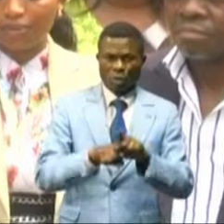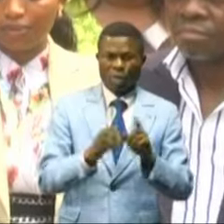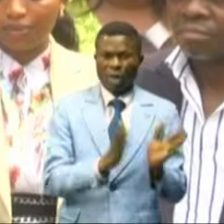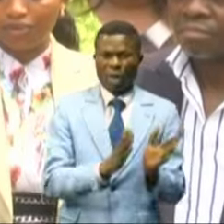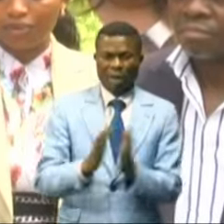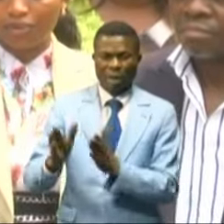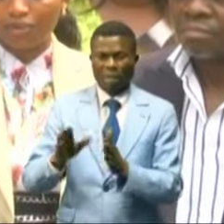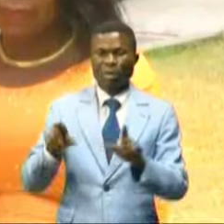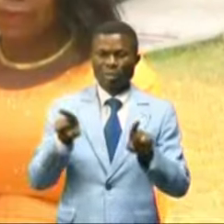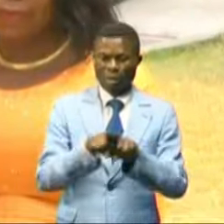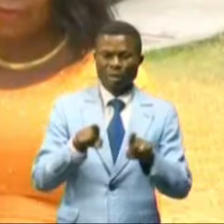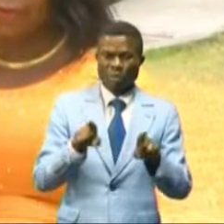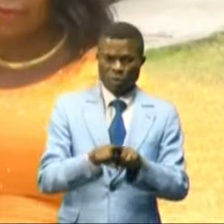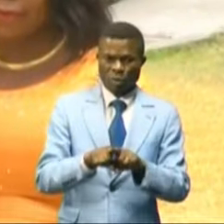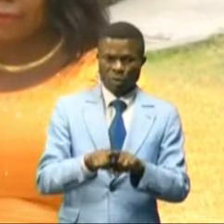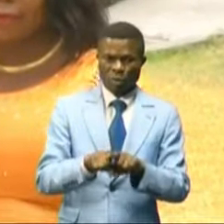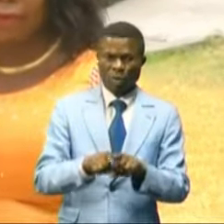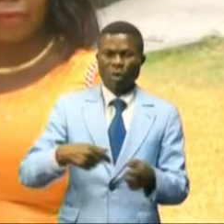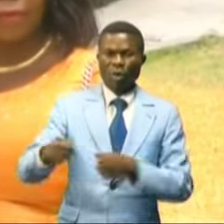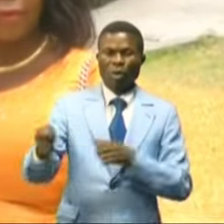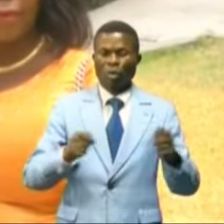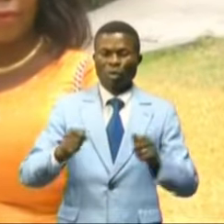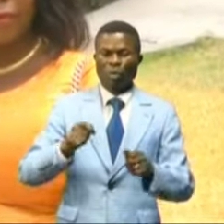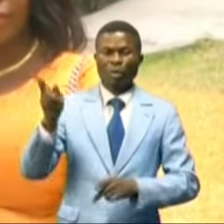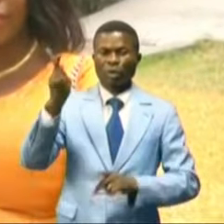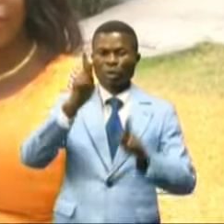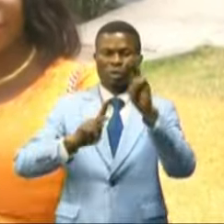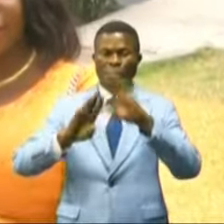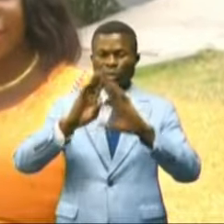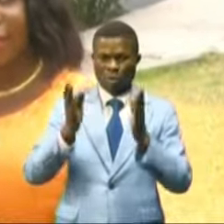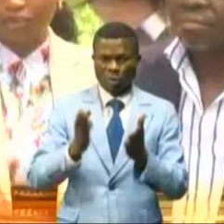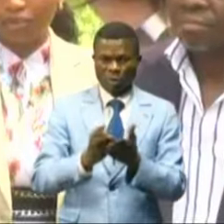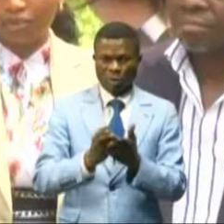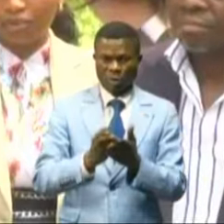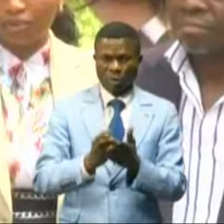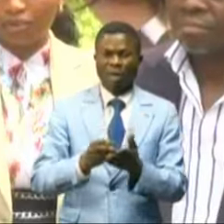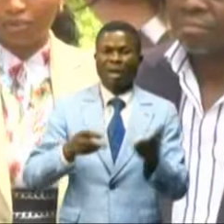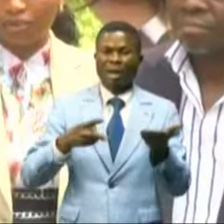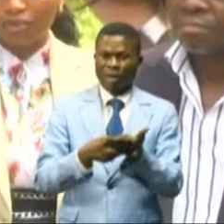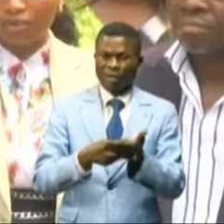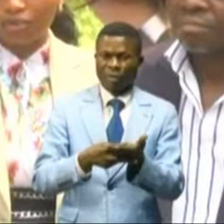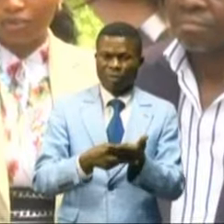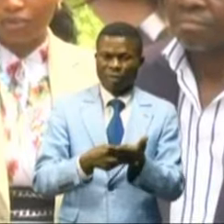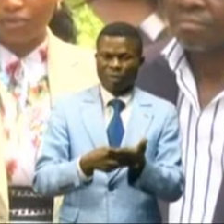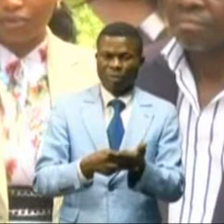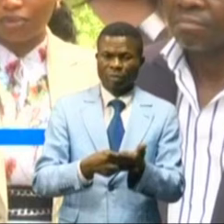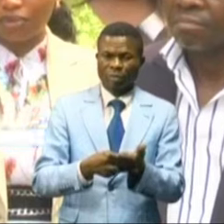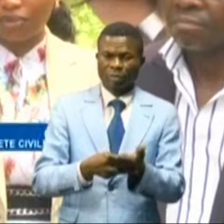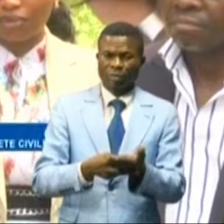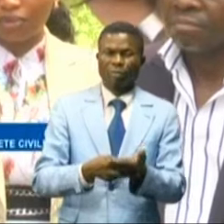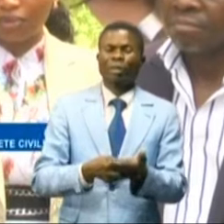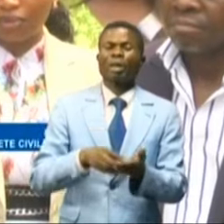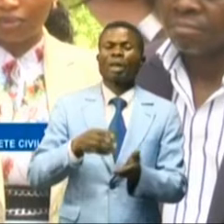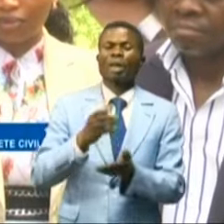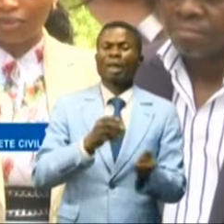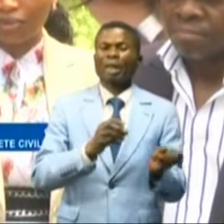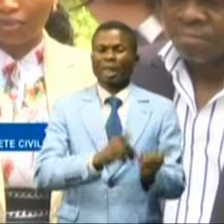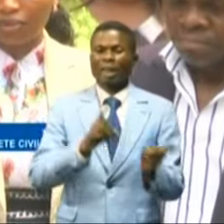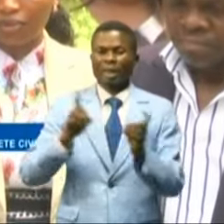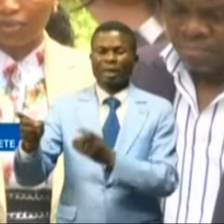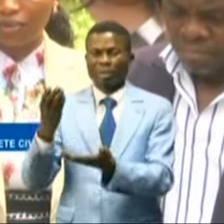dispositions relatives au marché public, à la surfacturation, au dépassement budgétaire,